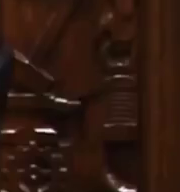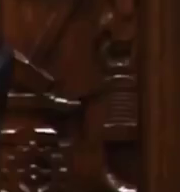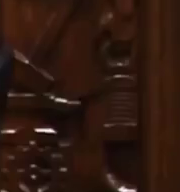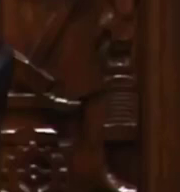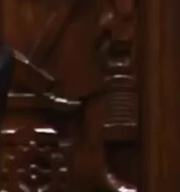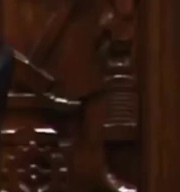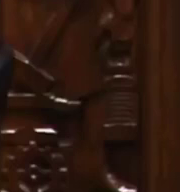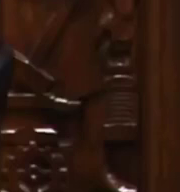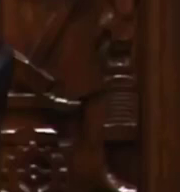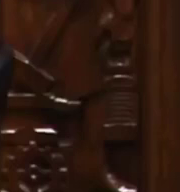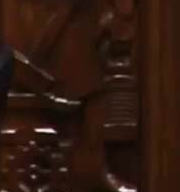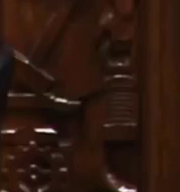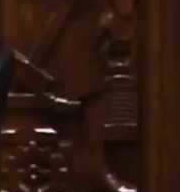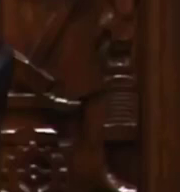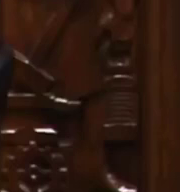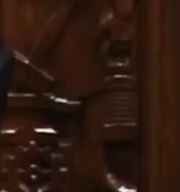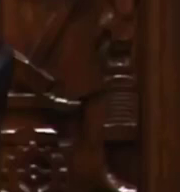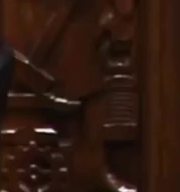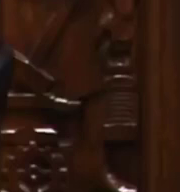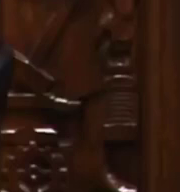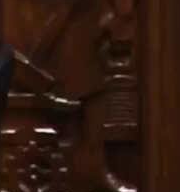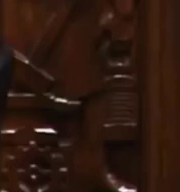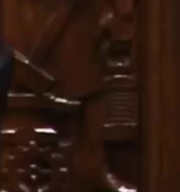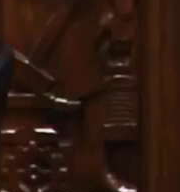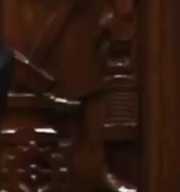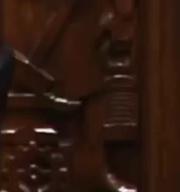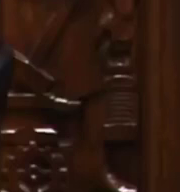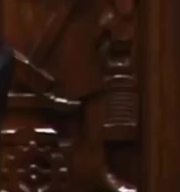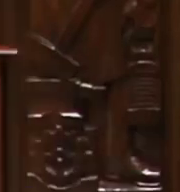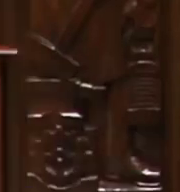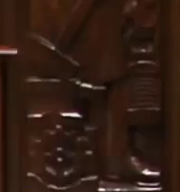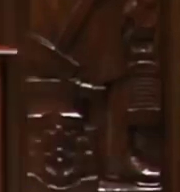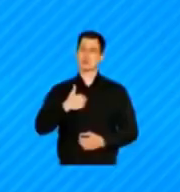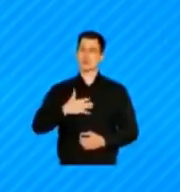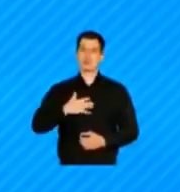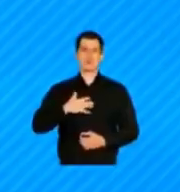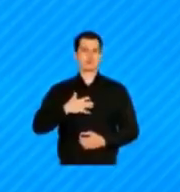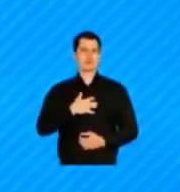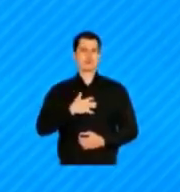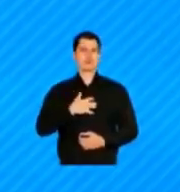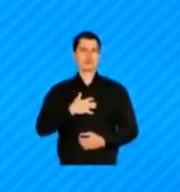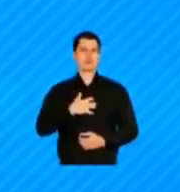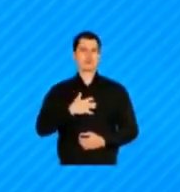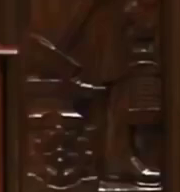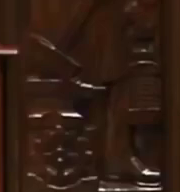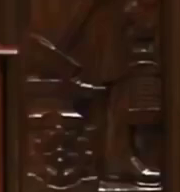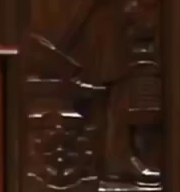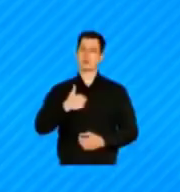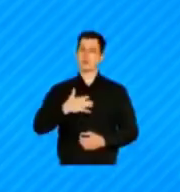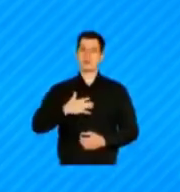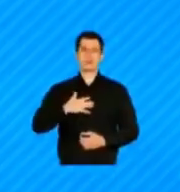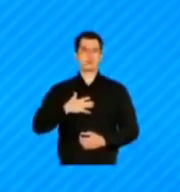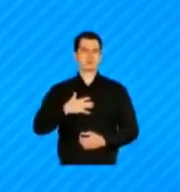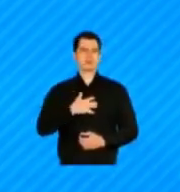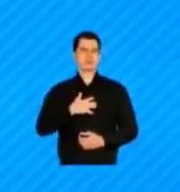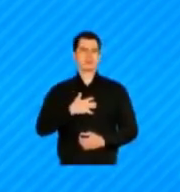to wszystko są polityczne sztuczki pana Ziobry. Ziobro, ty można pogadać przez taki